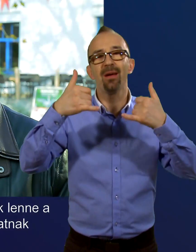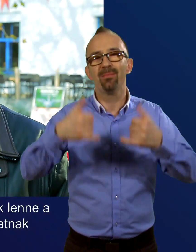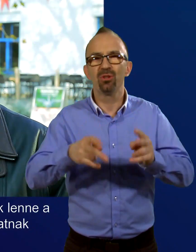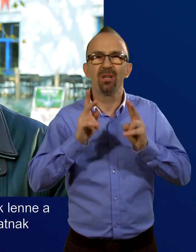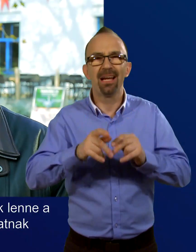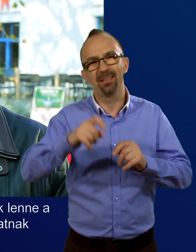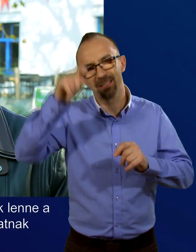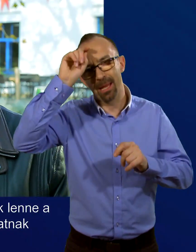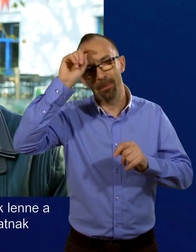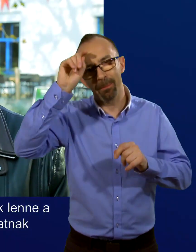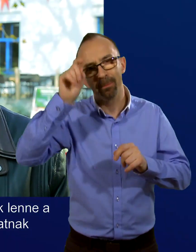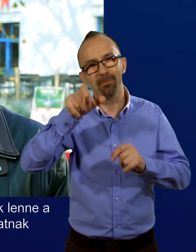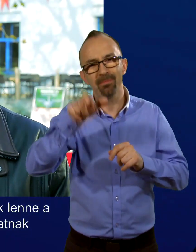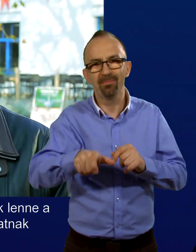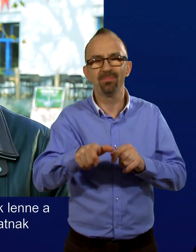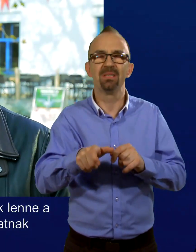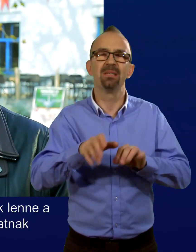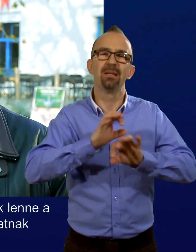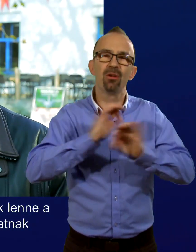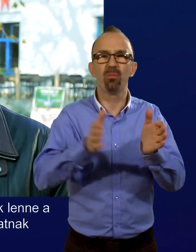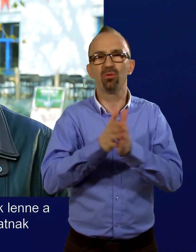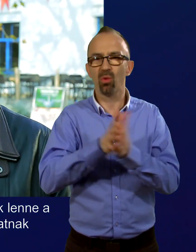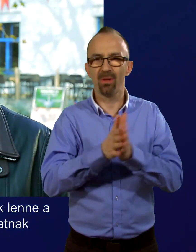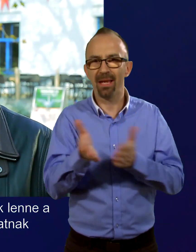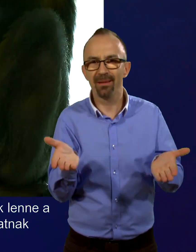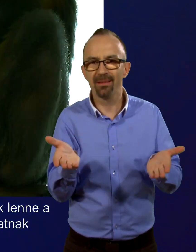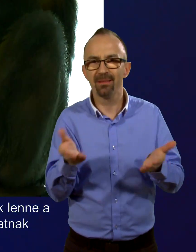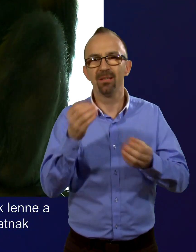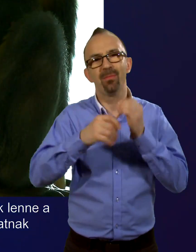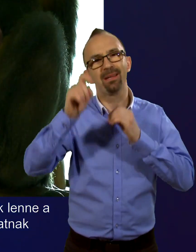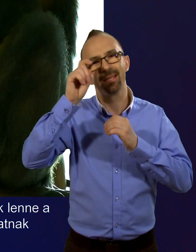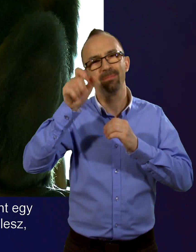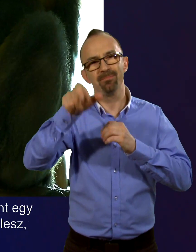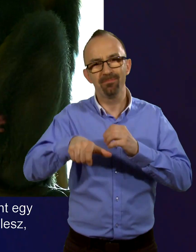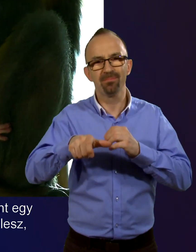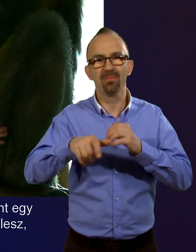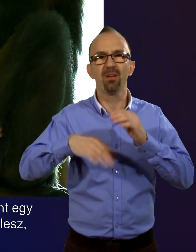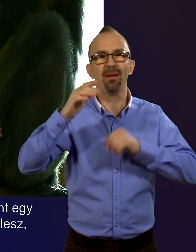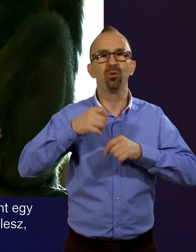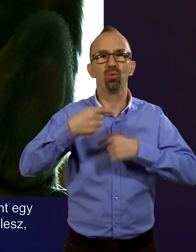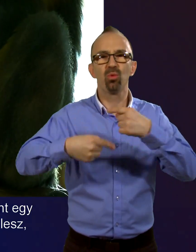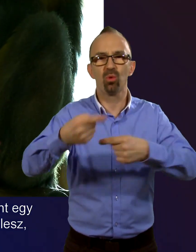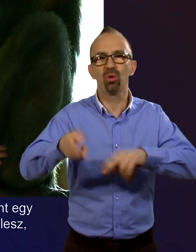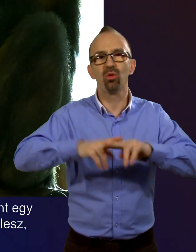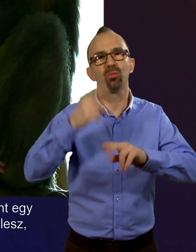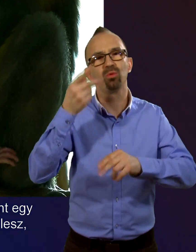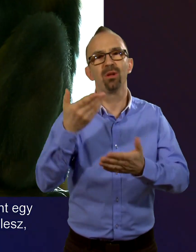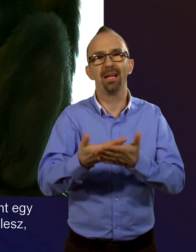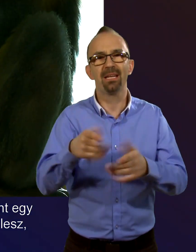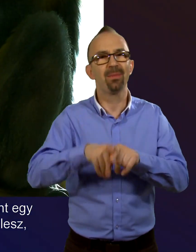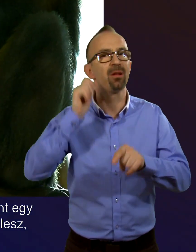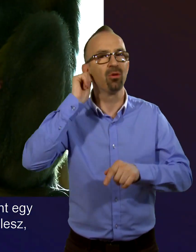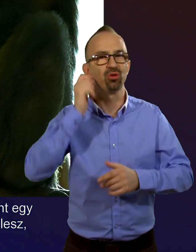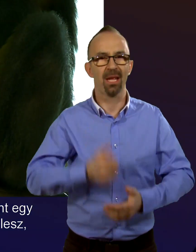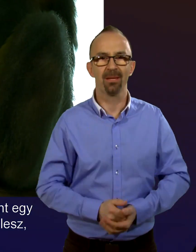itt lehet, hogy a hím kölyök lenne a szerencsésebb, hiszen egy hím állatnak felnőttként több utódja tud lenni, mint egy